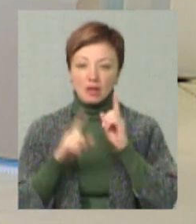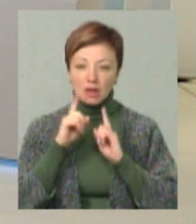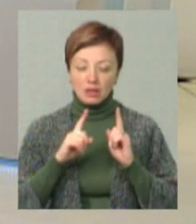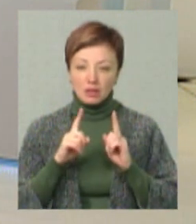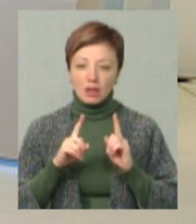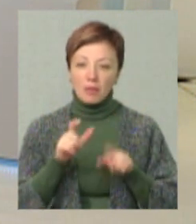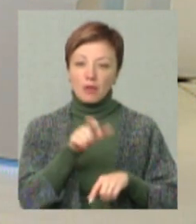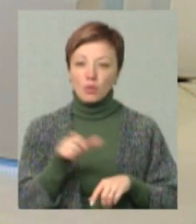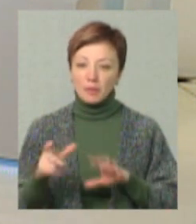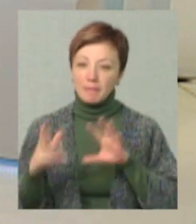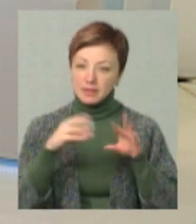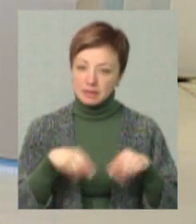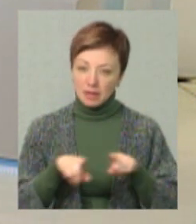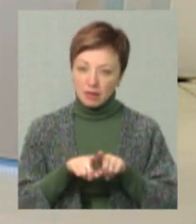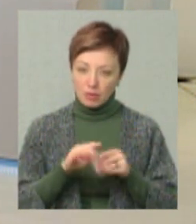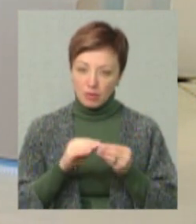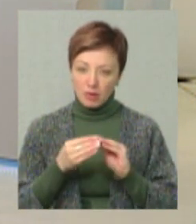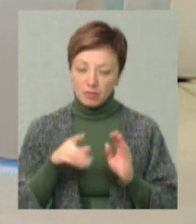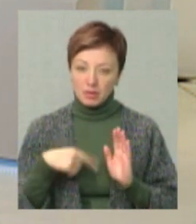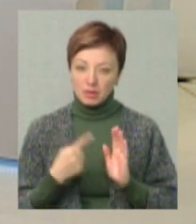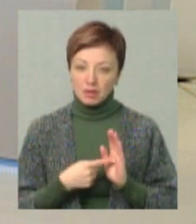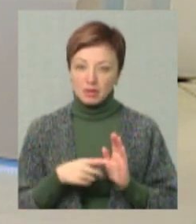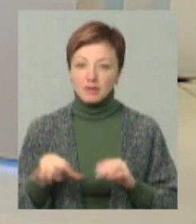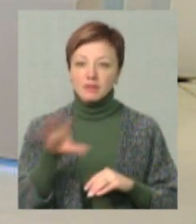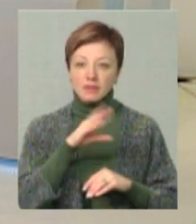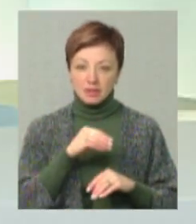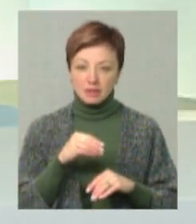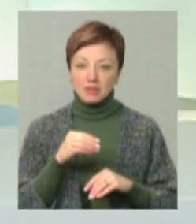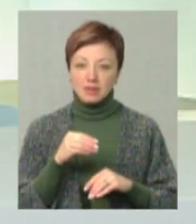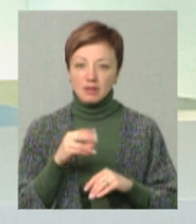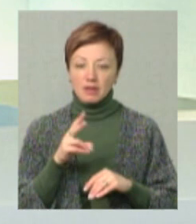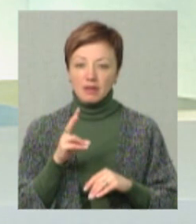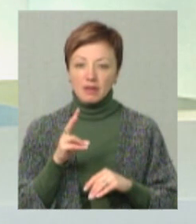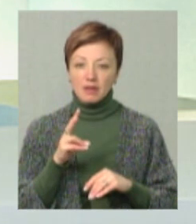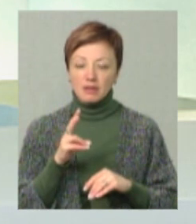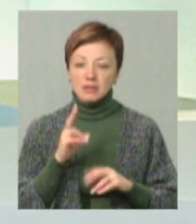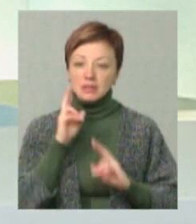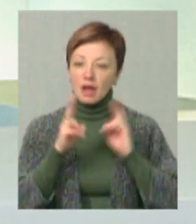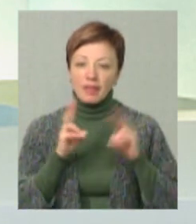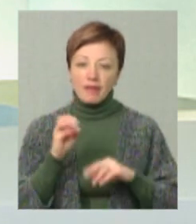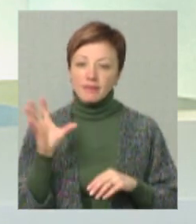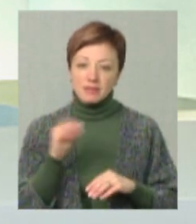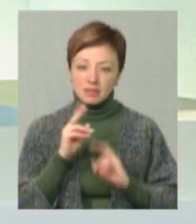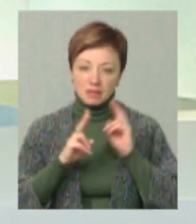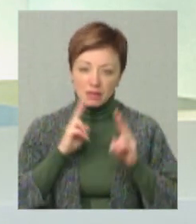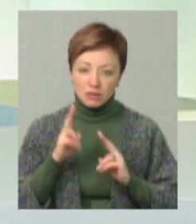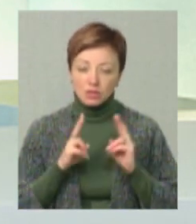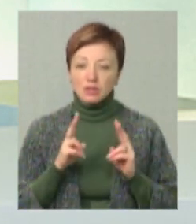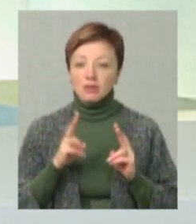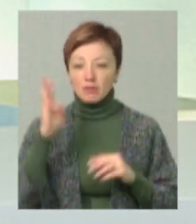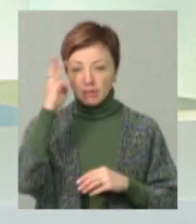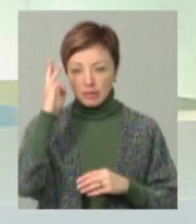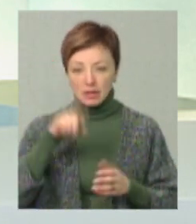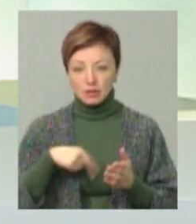міськради безпосередньо переселенці з такими от запитами? Ну, всі звертаються зі скаргами, звичайно, але варто зазначити, що